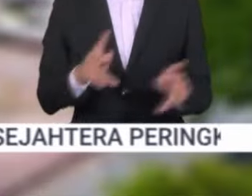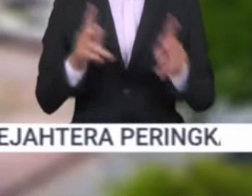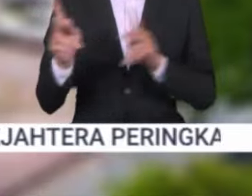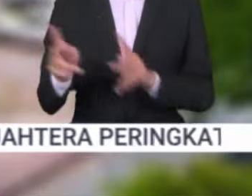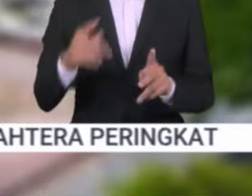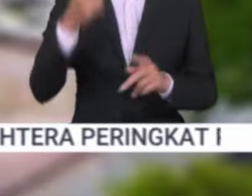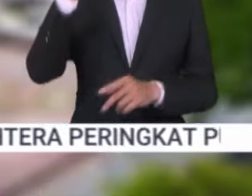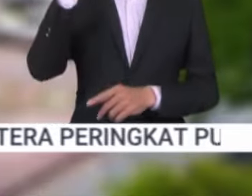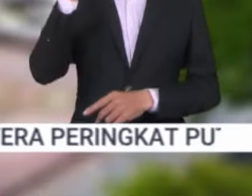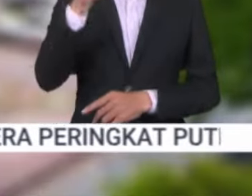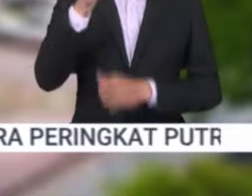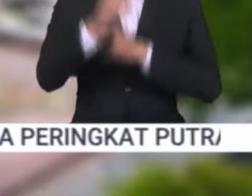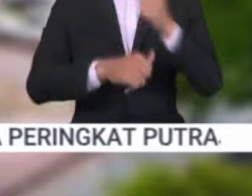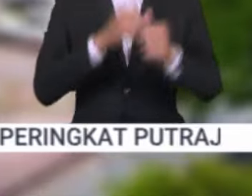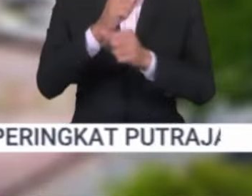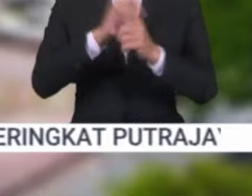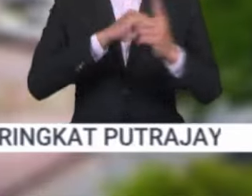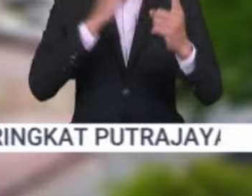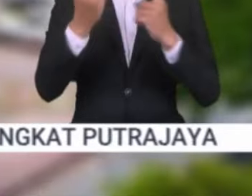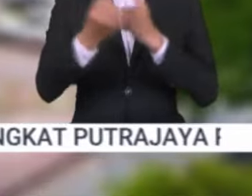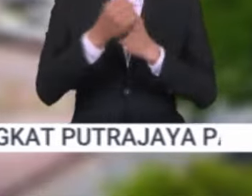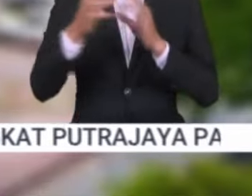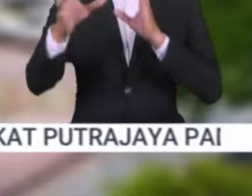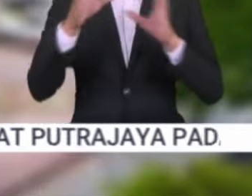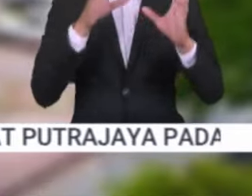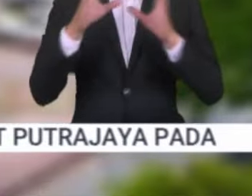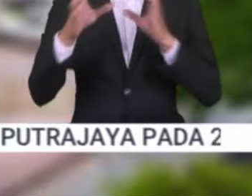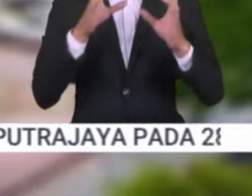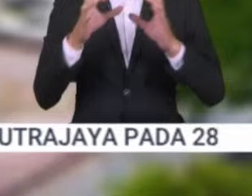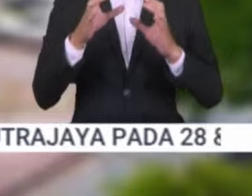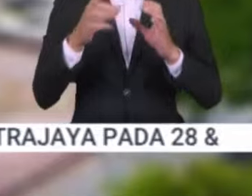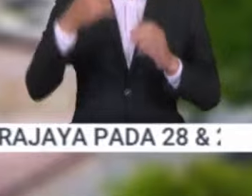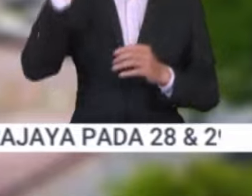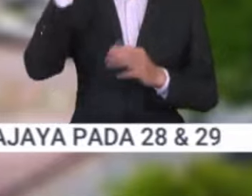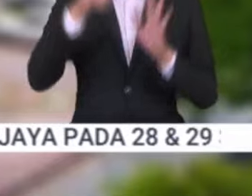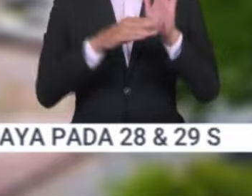dan Alam Sekitar, Dato' Len Talif Saleh berkata, Pembangunan Malaysia